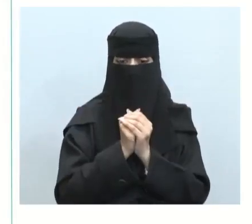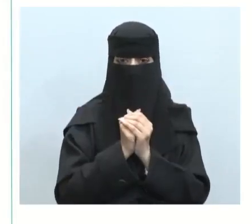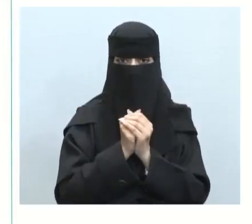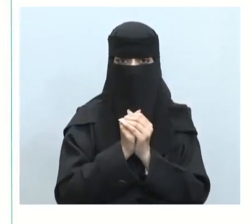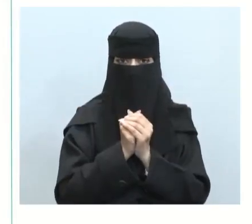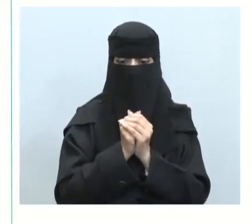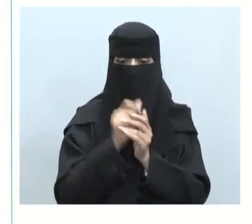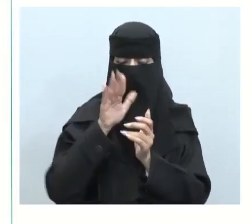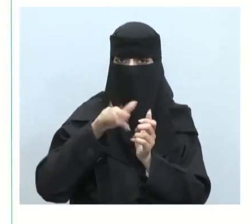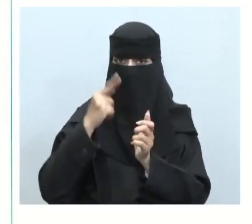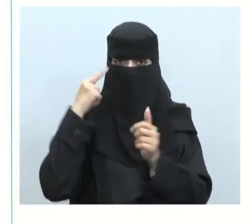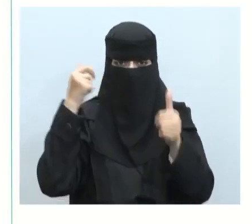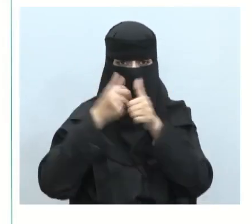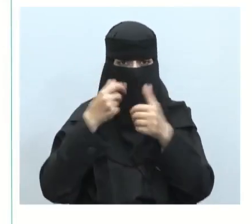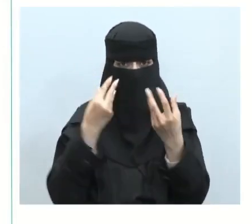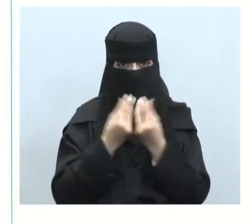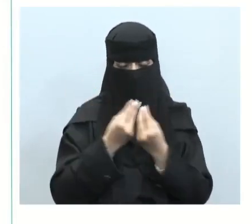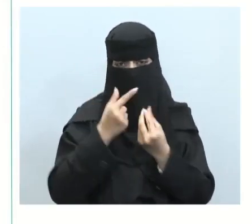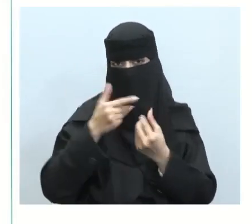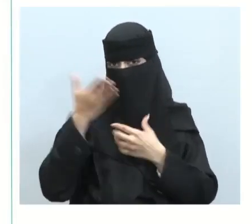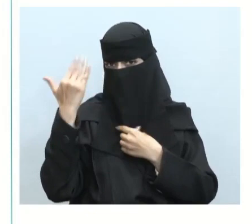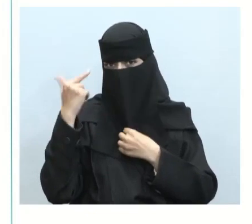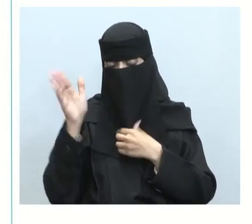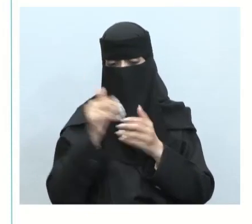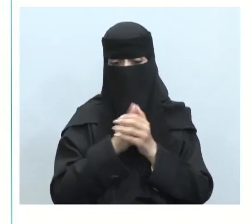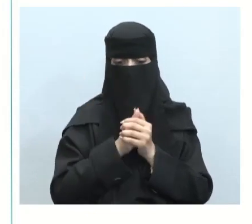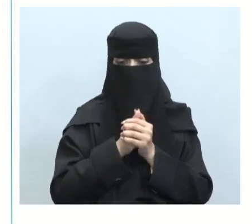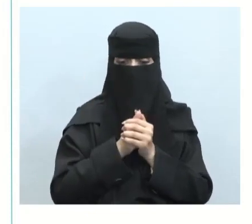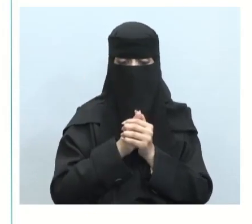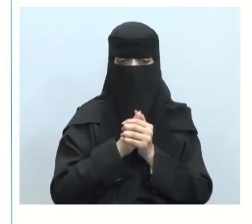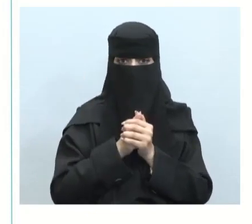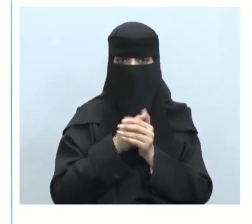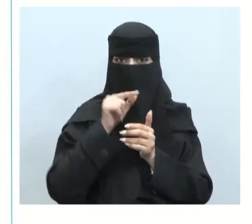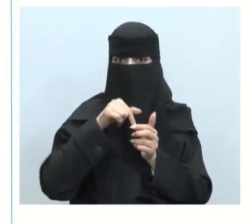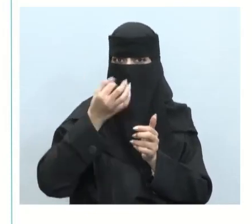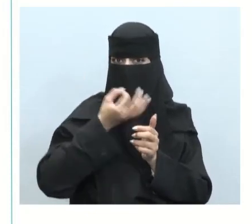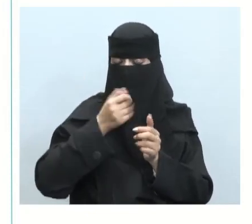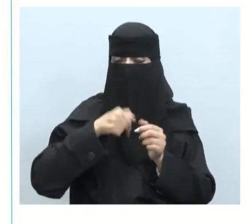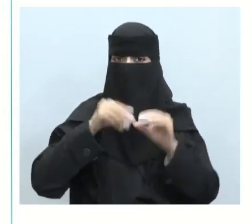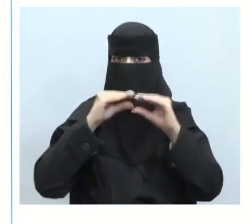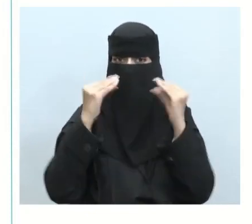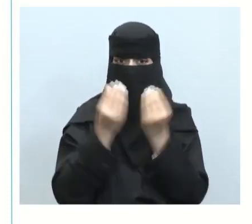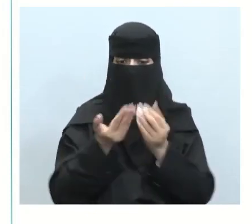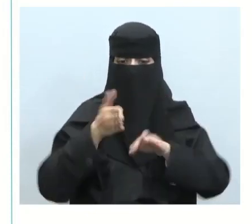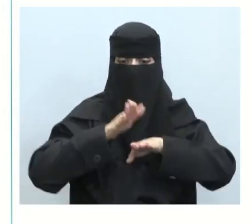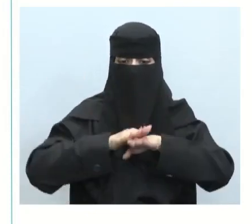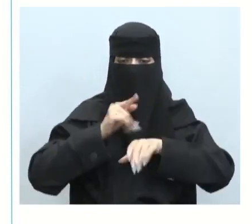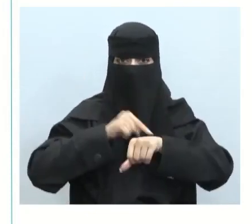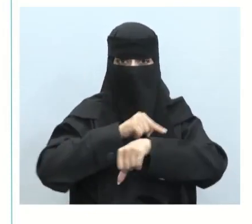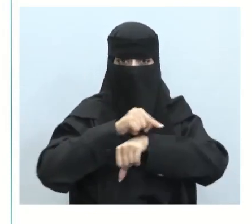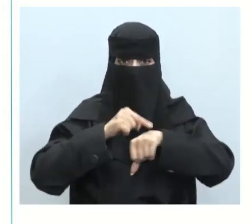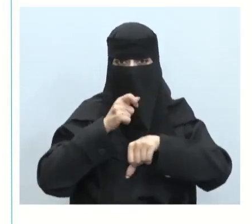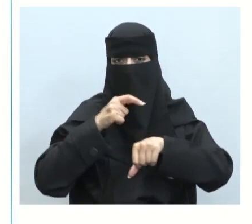للاداره دعونا نستذكر ما ذكرناه في هذا الموضوع في الدرس السابق تحدثنا عن الاداره على